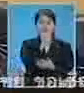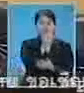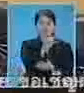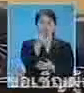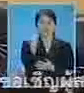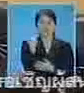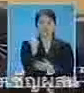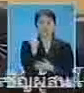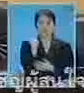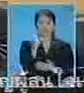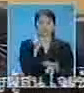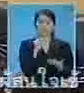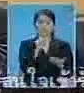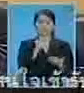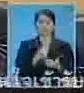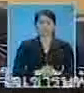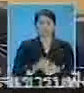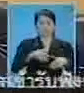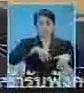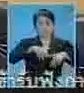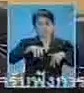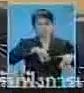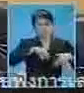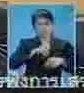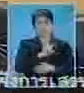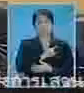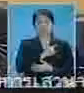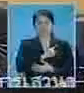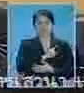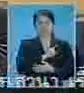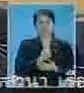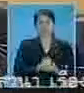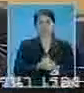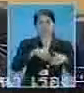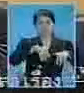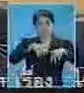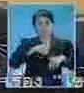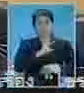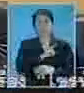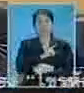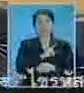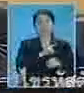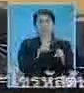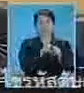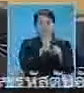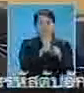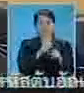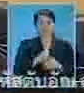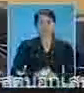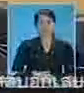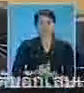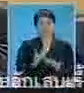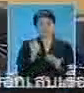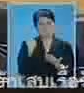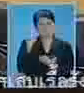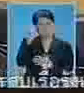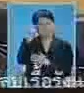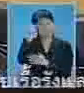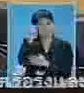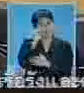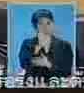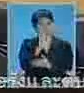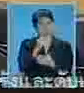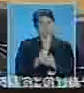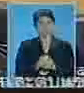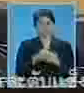ายเนี่ยประชาชนก็ต้องเป็นผู้รับผิดชอบจริงๆแล้วผมขออนุญาตเรียนครับสามัญสำนึกไปถามชาวบ้านได้